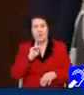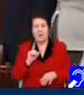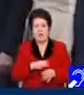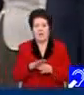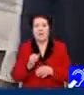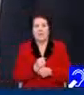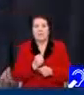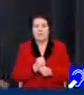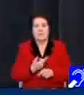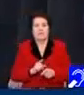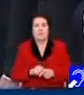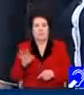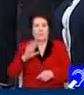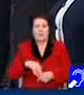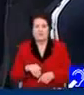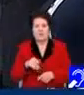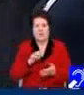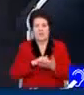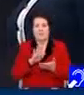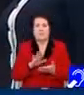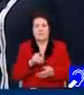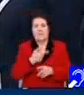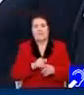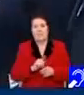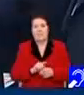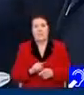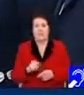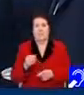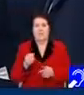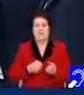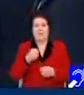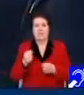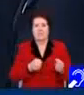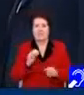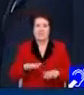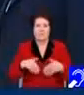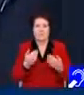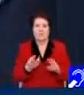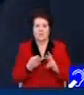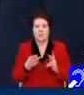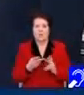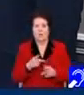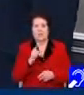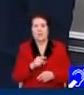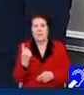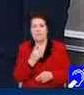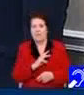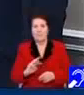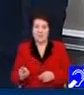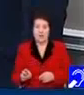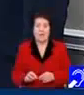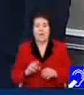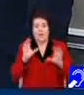atribuțiile constituționale după ce a refuzat deliberat să-i numească în funcții pe candidații propuși a două oară de premier, deși,